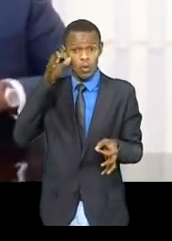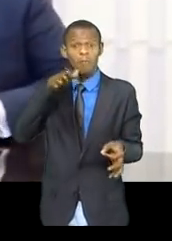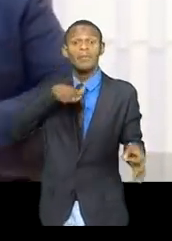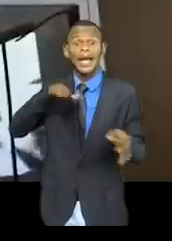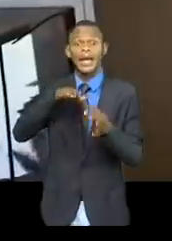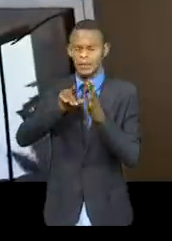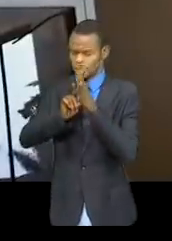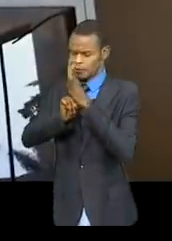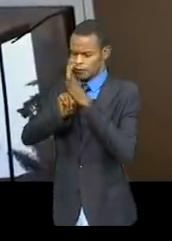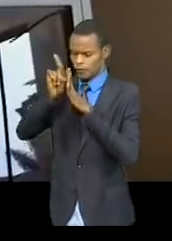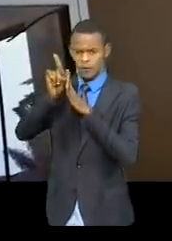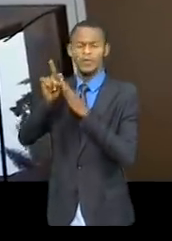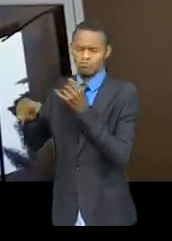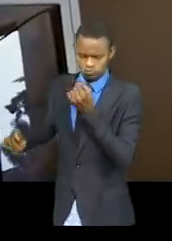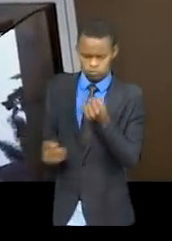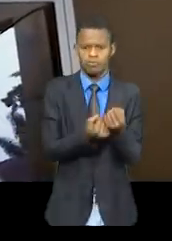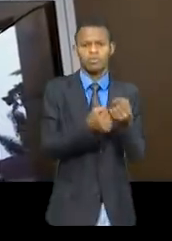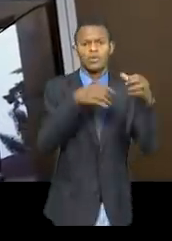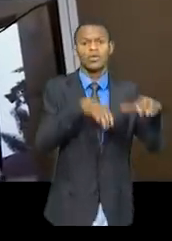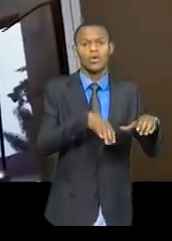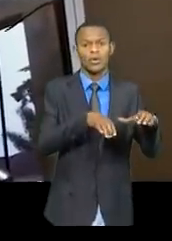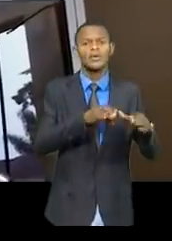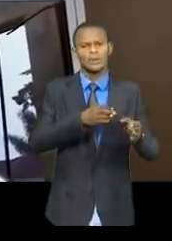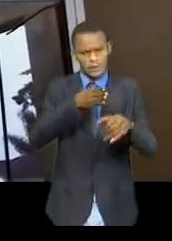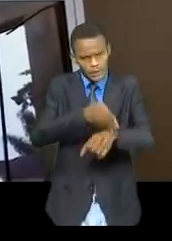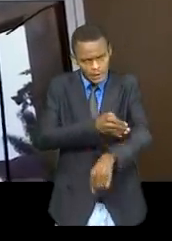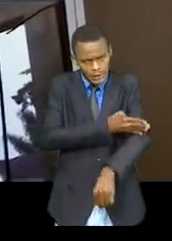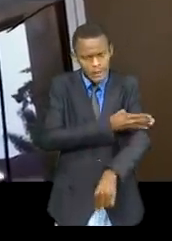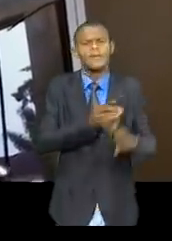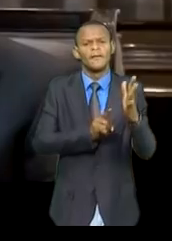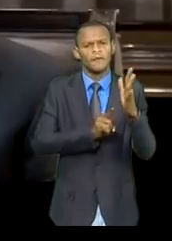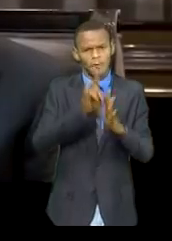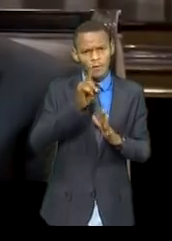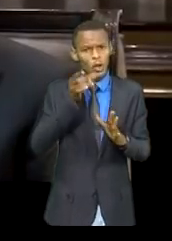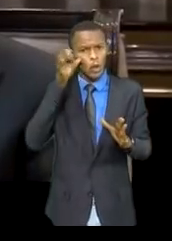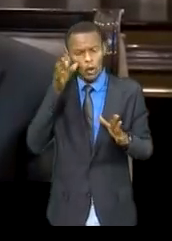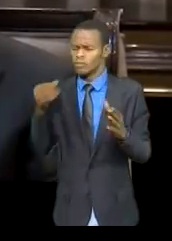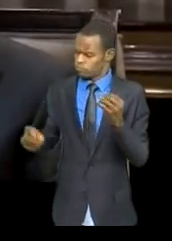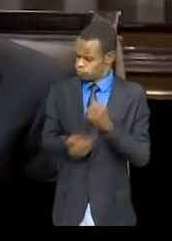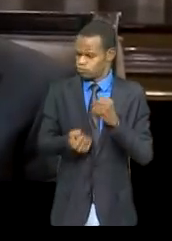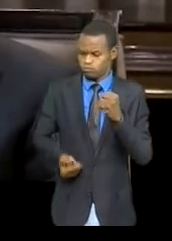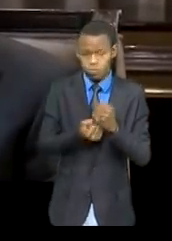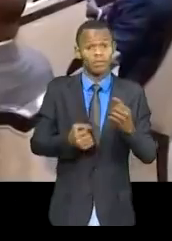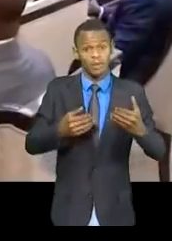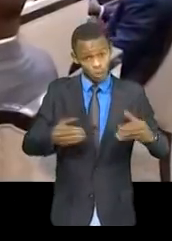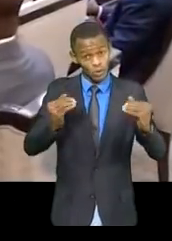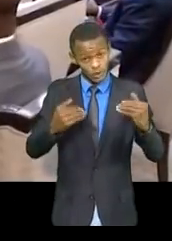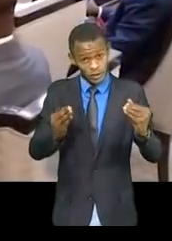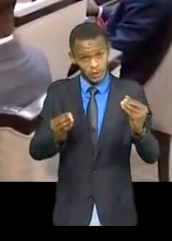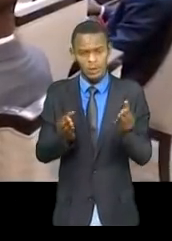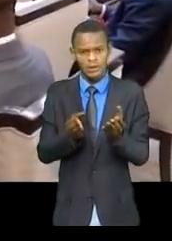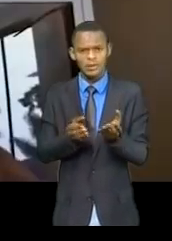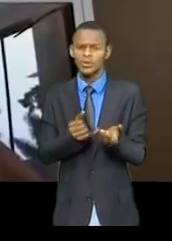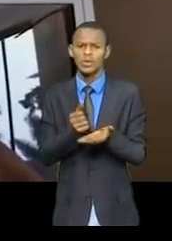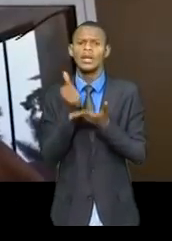développement pour la République démocratique du Congo. La Corée du Sud va continuer notre soutien et notre aide humanitaire